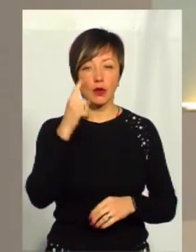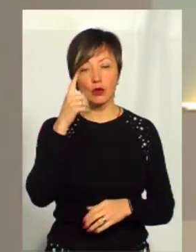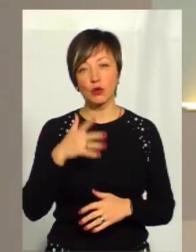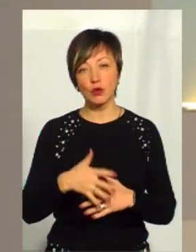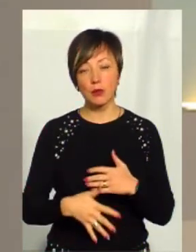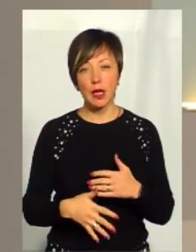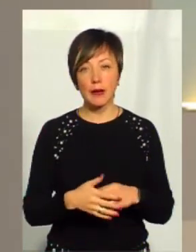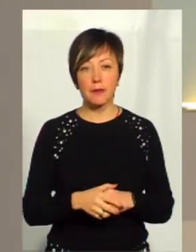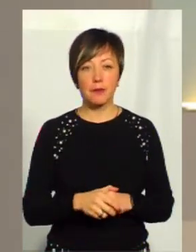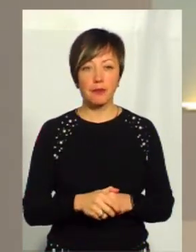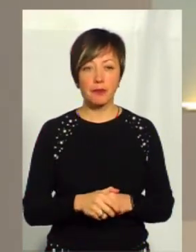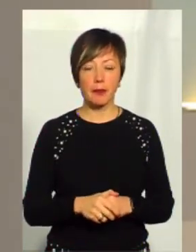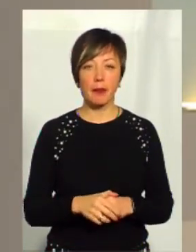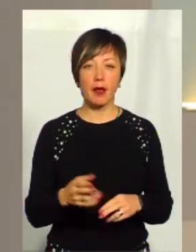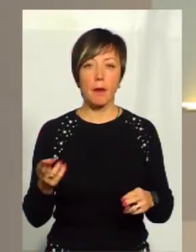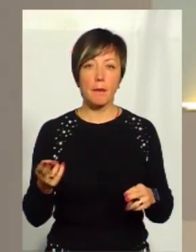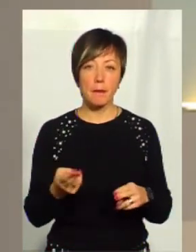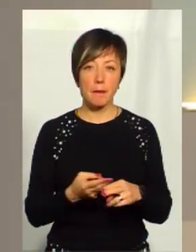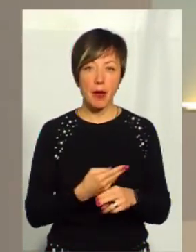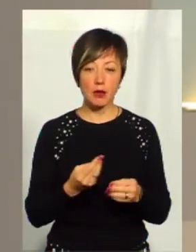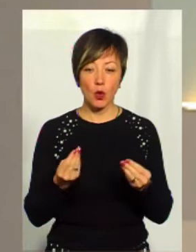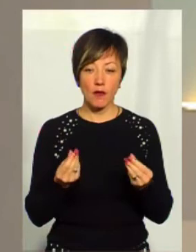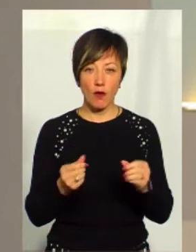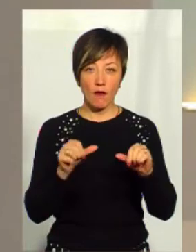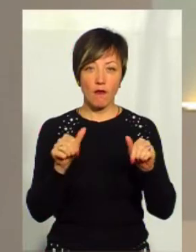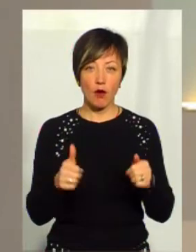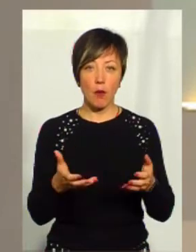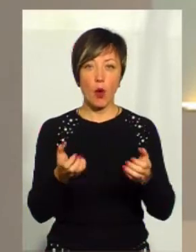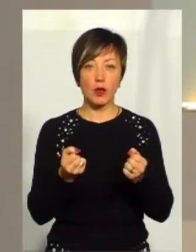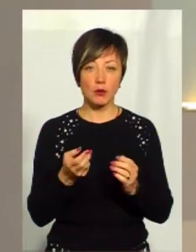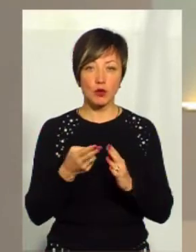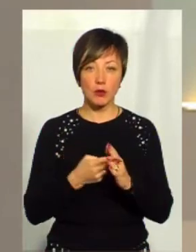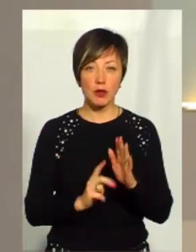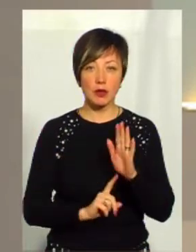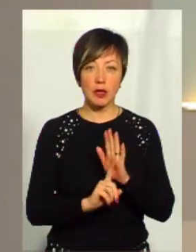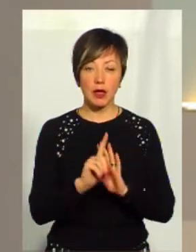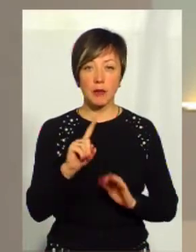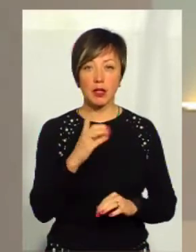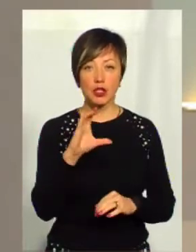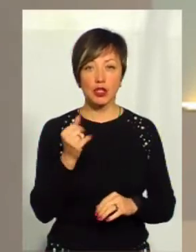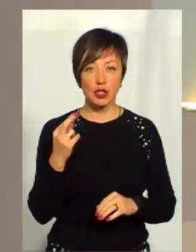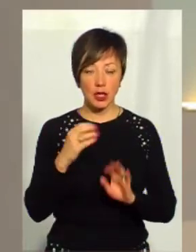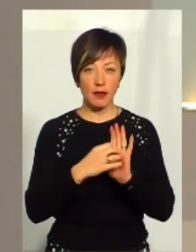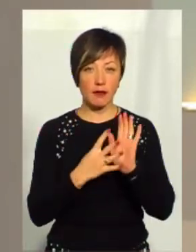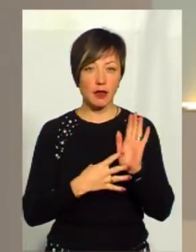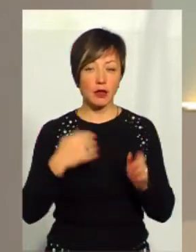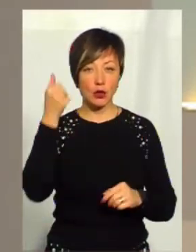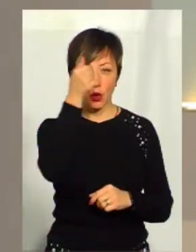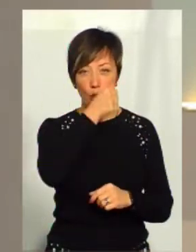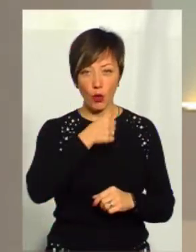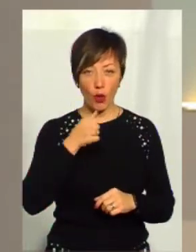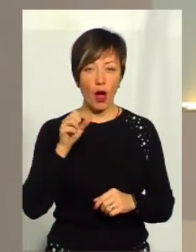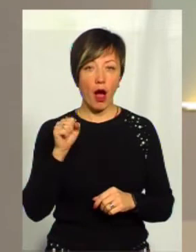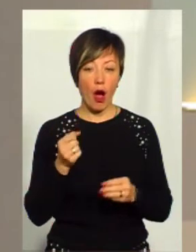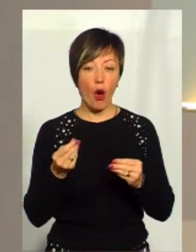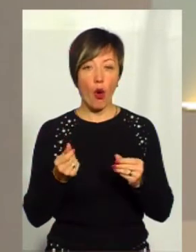Зрозуміло. Безготівкова форма отримання субсидій була запроваджена з 1 січня 2019 року,